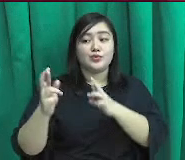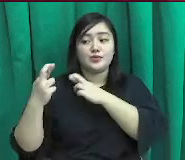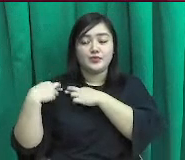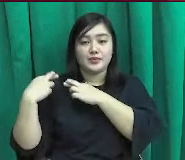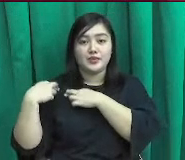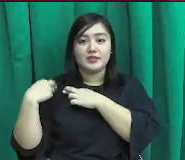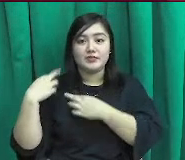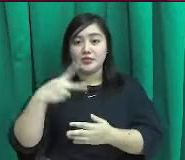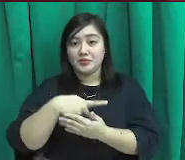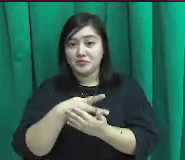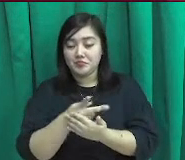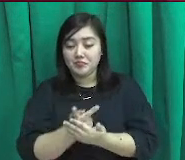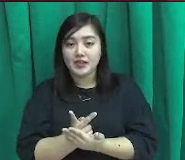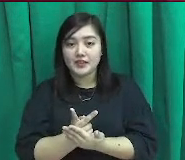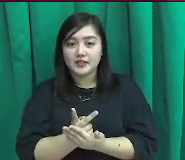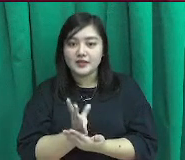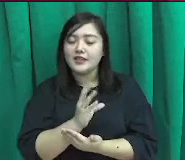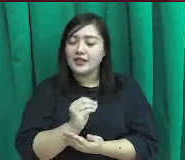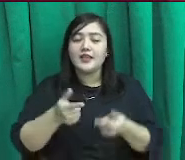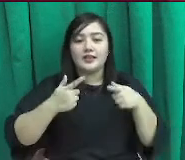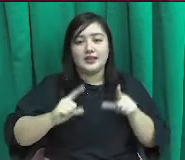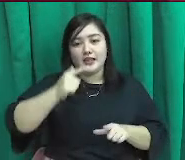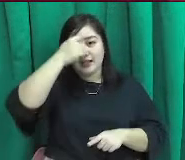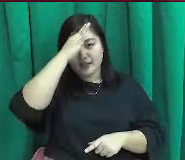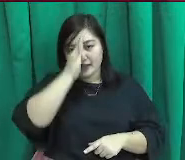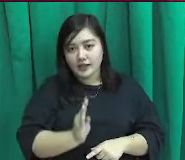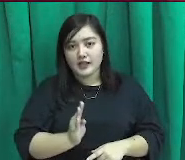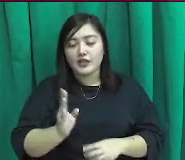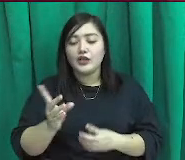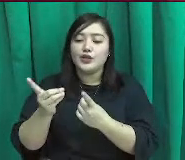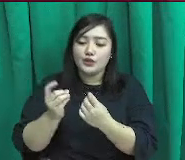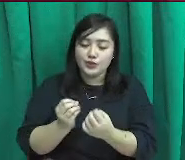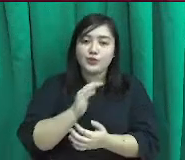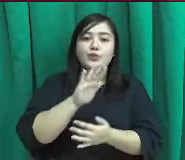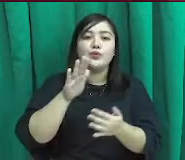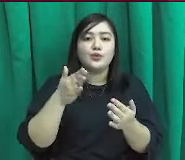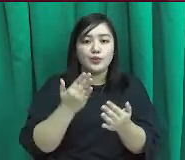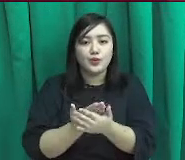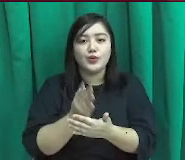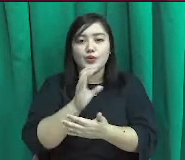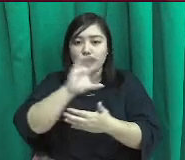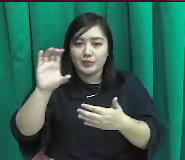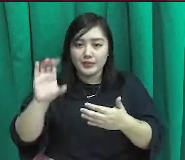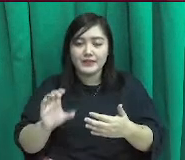fathers, leaders of the family, mapadiling sa asawa natin at mapadiling